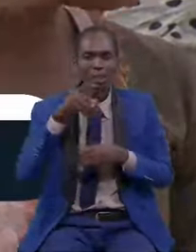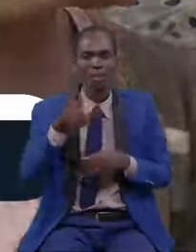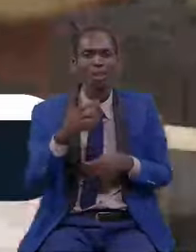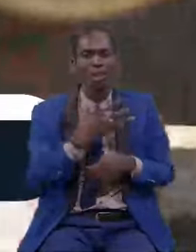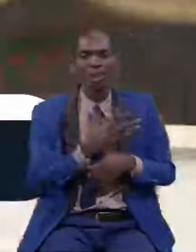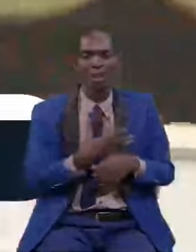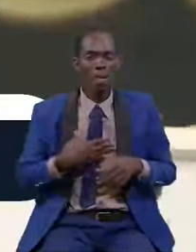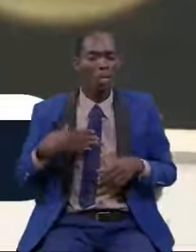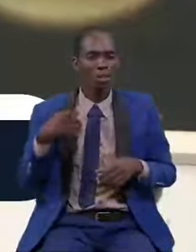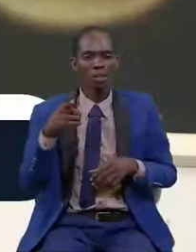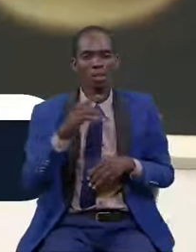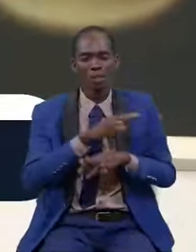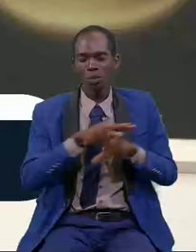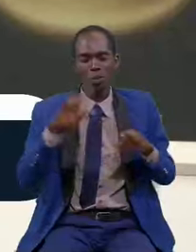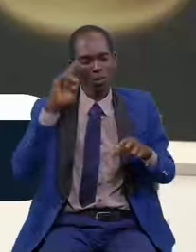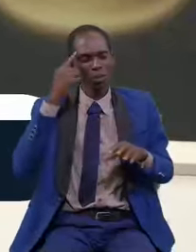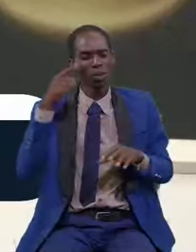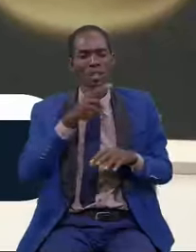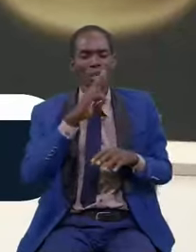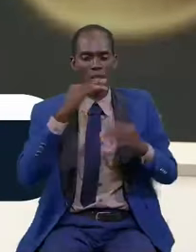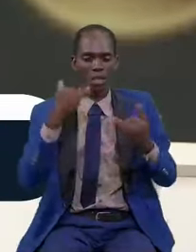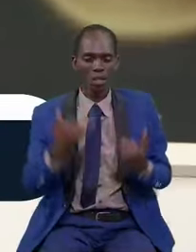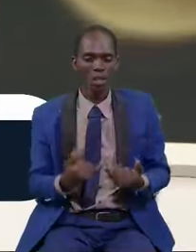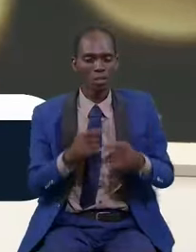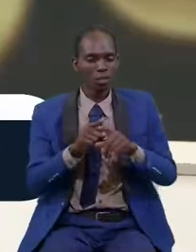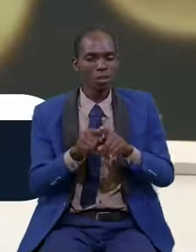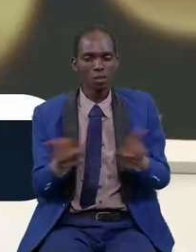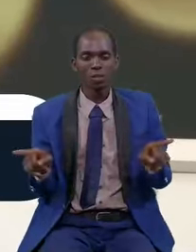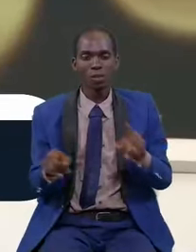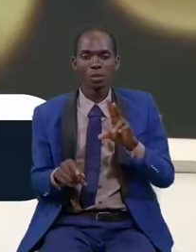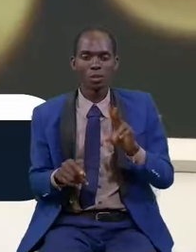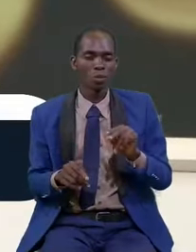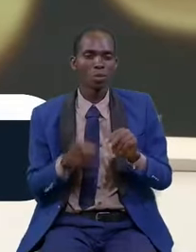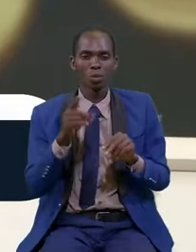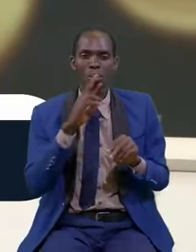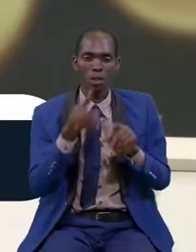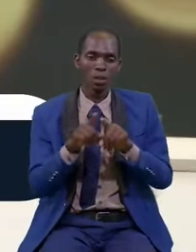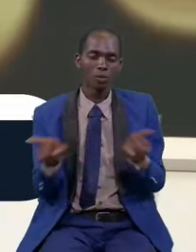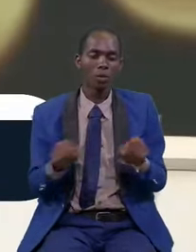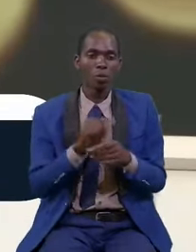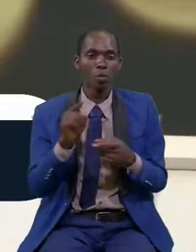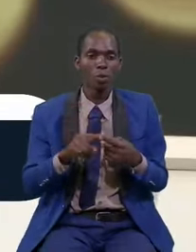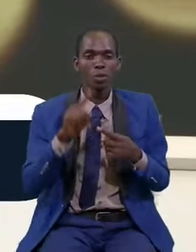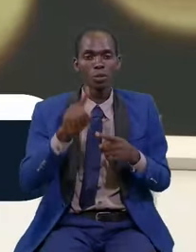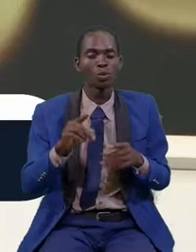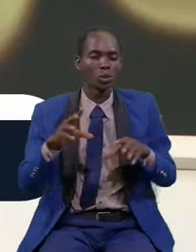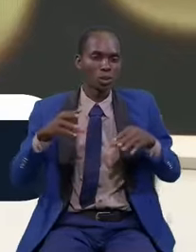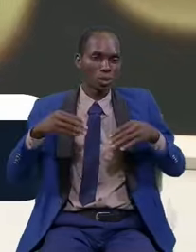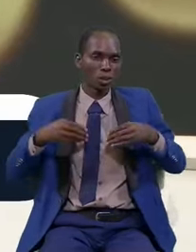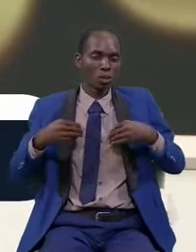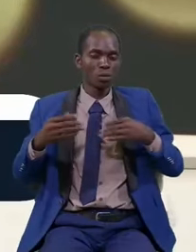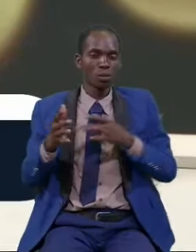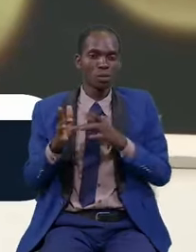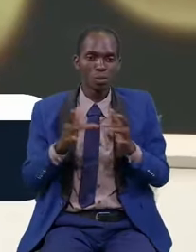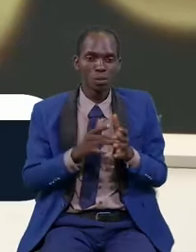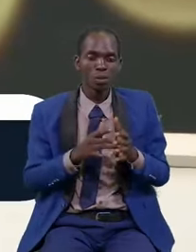et ils ne croient pas qu'il y a une différence. Oui, il y a une différence. Quand on reçoit Jésus, on reçoit Emmanuel, Dieu